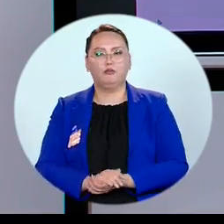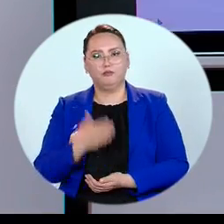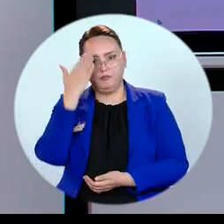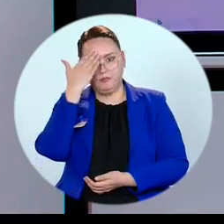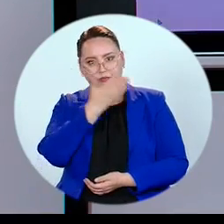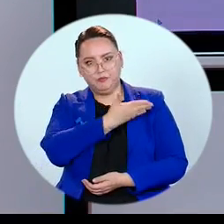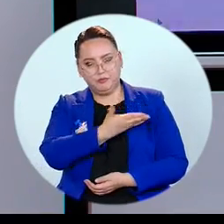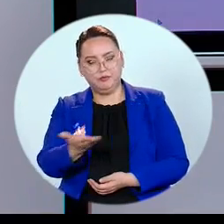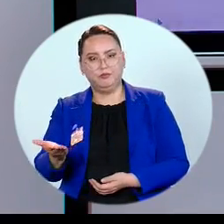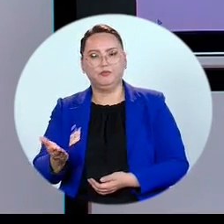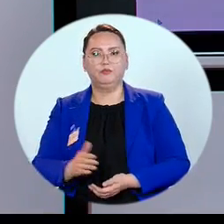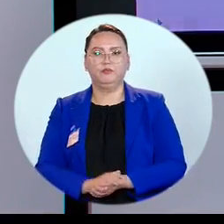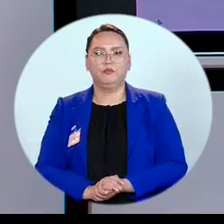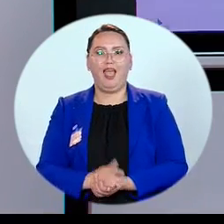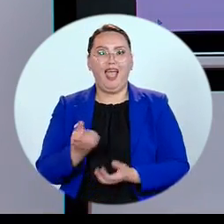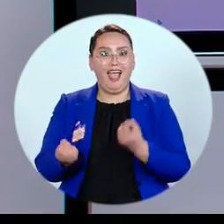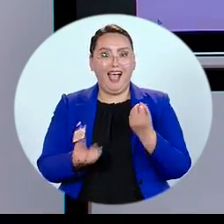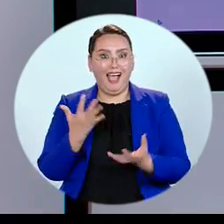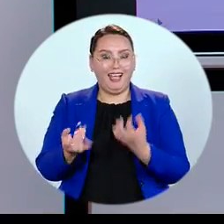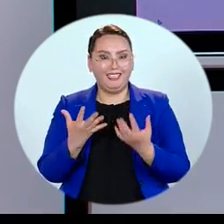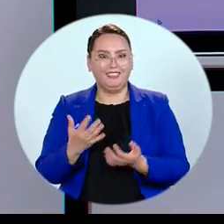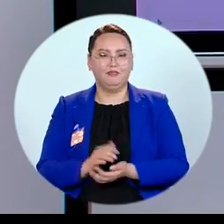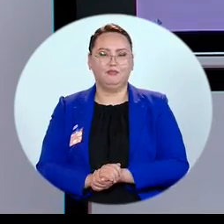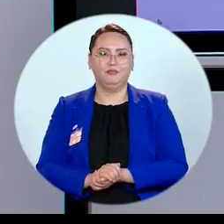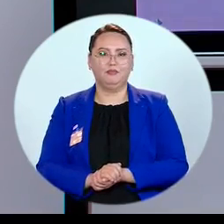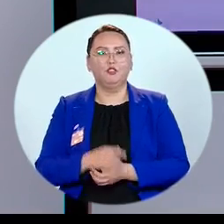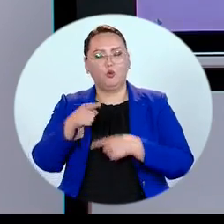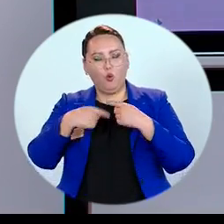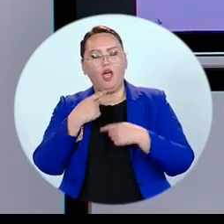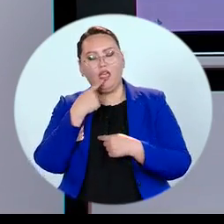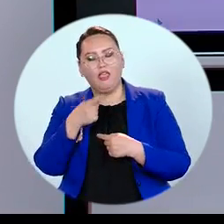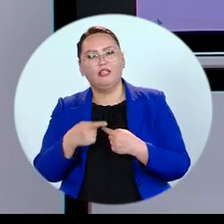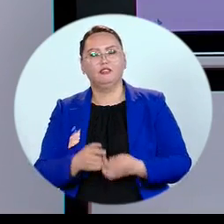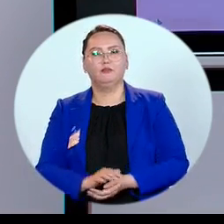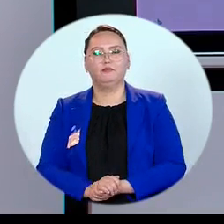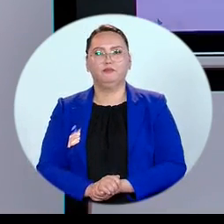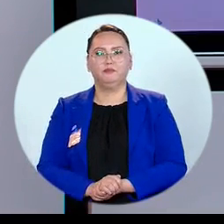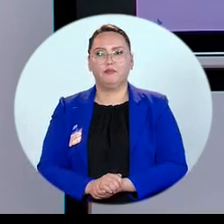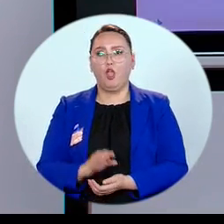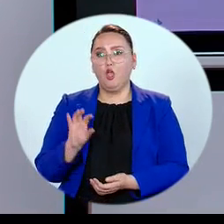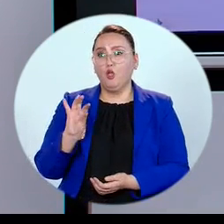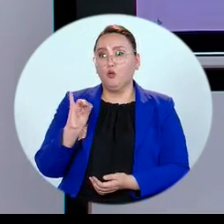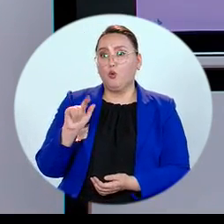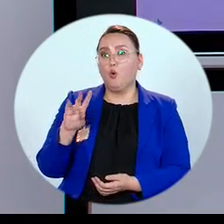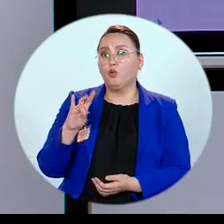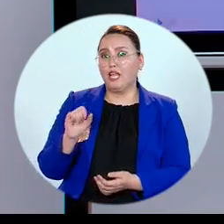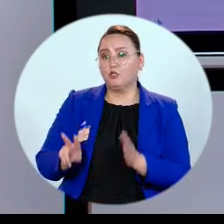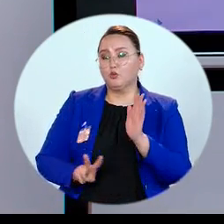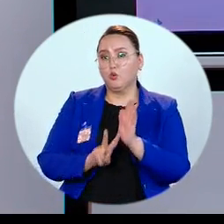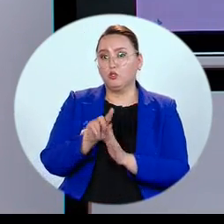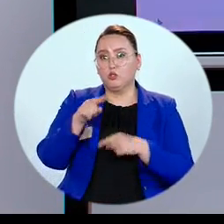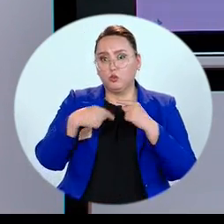өвэхт өвэхт